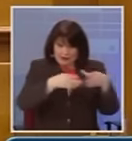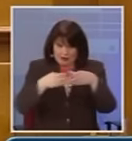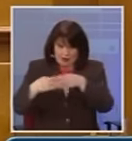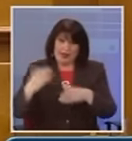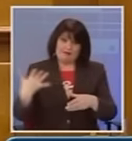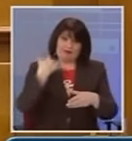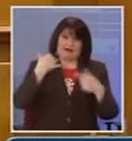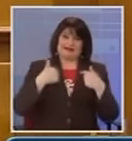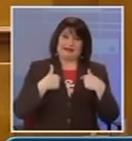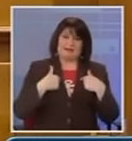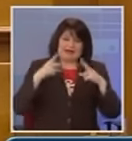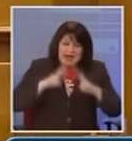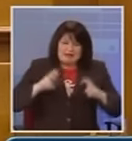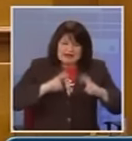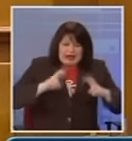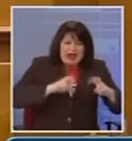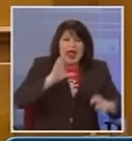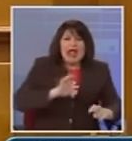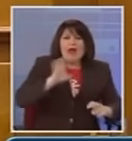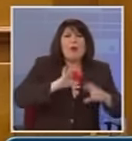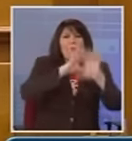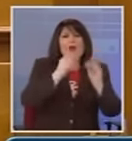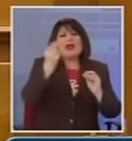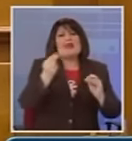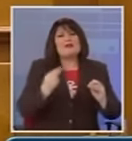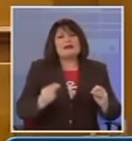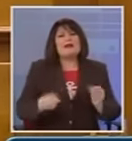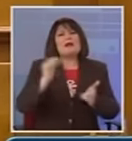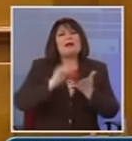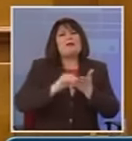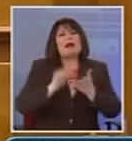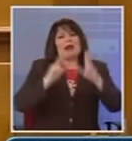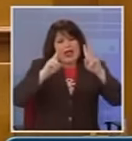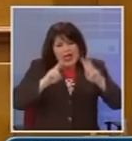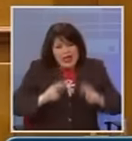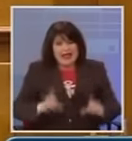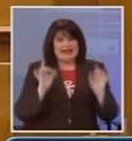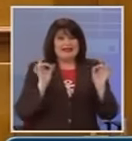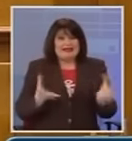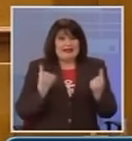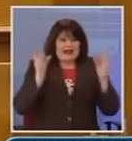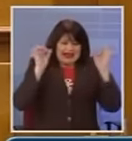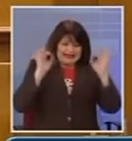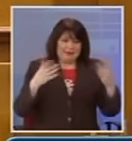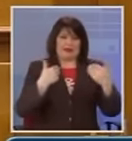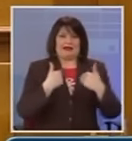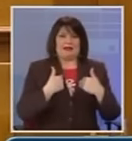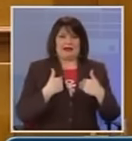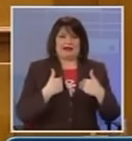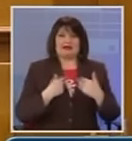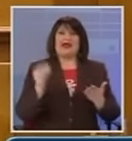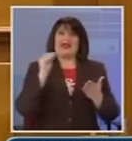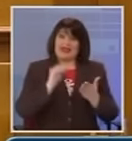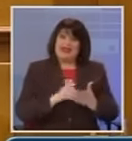μας. Έψαξαν τα πάντα. Ακόμα και υποθέσεις που είχαν ξαναψαχτεί και δεν βρήκαν το παραμικρό. Αν θέλετε να κάνετε και 6